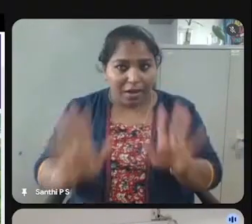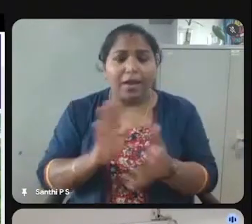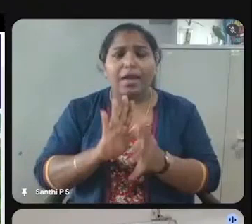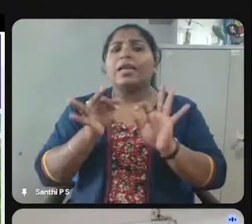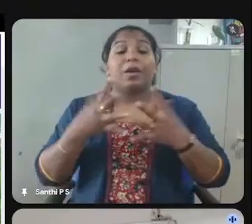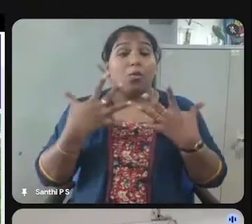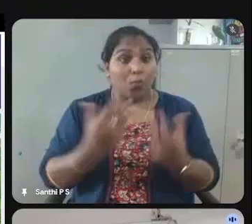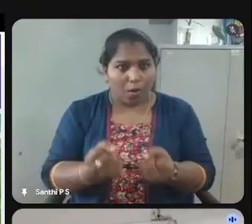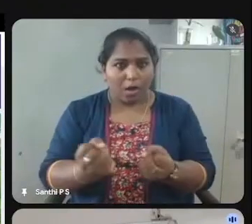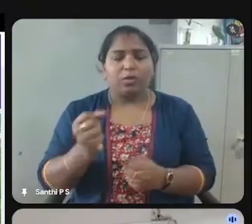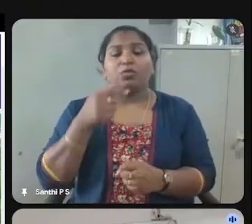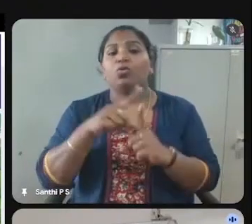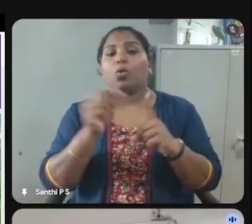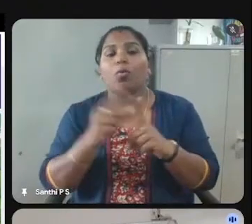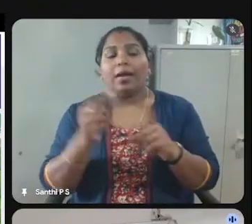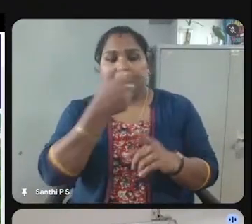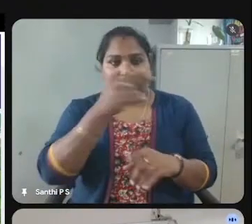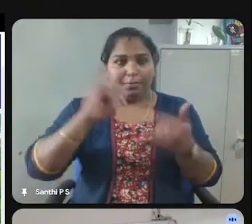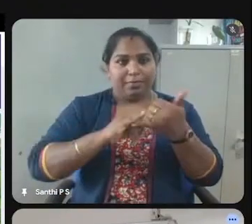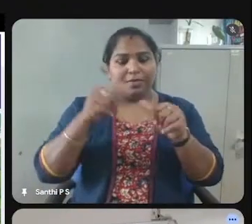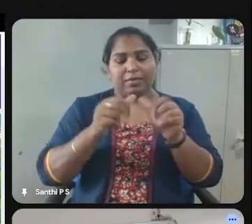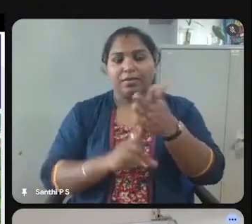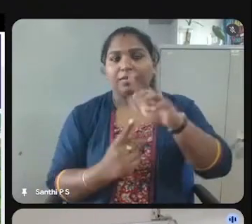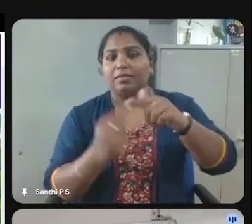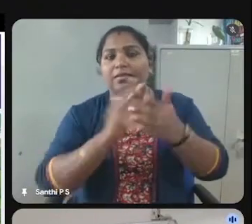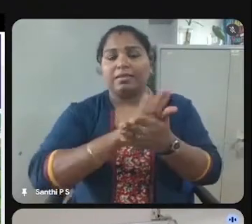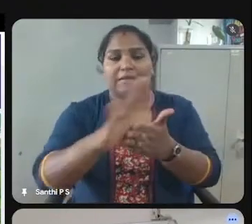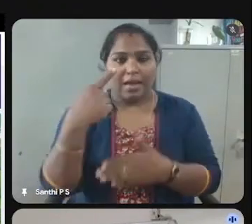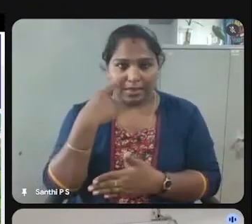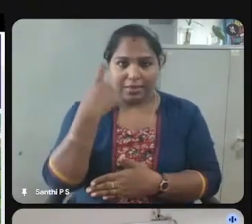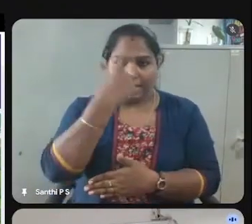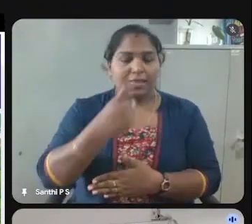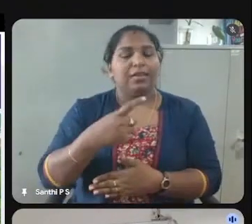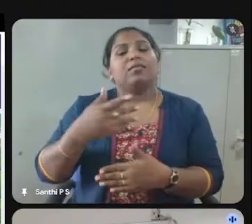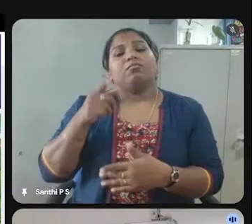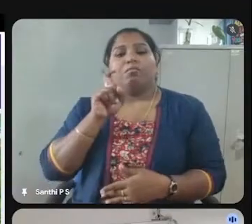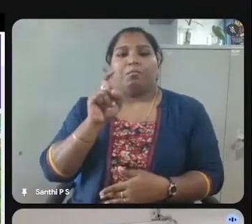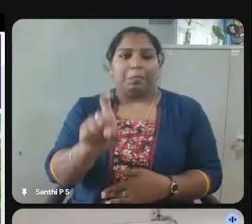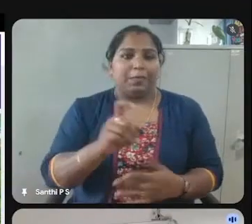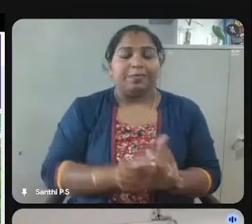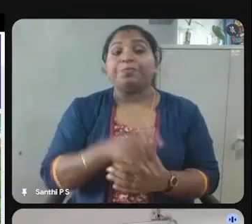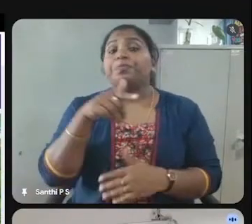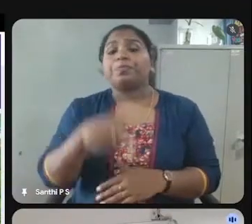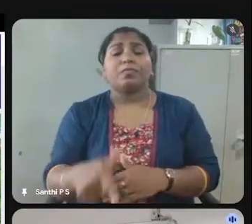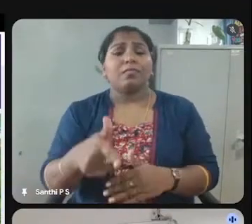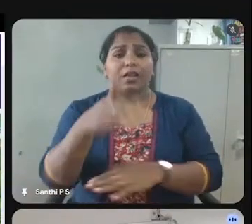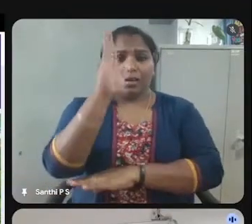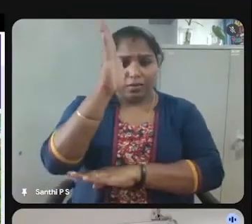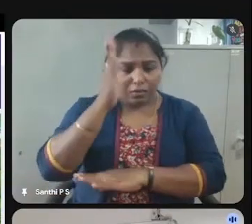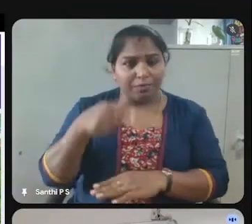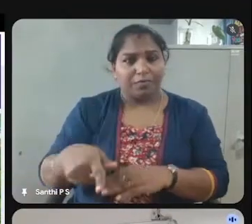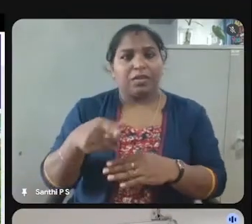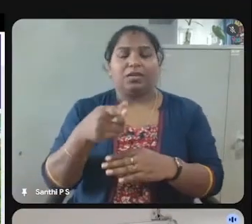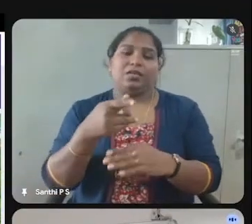ആവശ്യമുള്ള പാർട്ടിസിപ്പൻസ് സ്ക്രീനിൽ ശാന്തി PS-നെ പിൻ ചെയ്യേണ്ടതാണ്. അതുപോലെ തന്നെ ഈ സെക്ഷൻ ഗൂഗിൾ മീറ്റിലൂടെയും നിഷിന്റെ യൂട്യൂബ് ചാനൽ വഴി